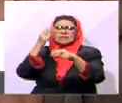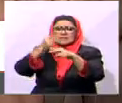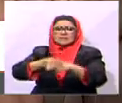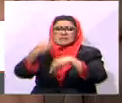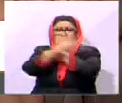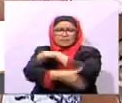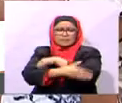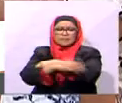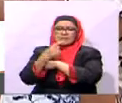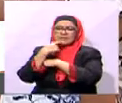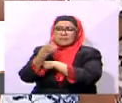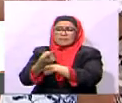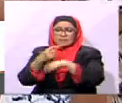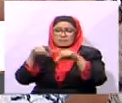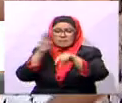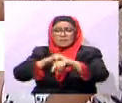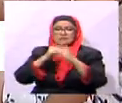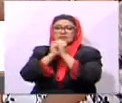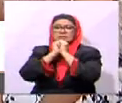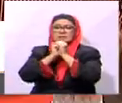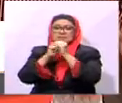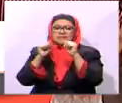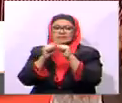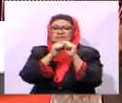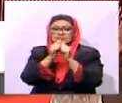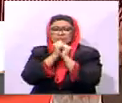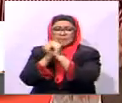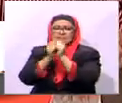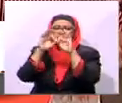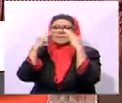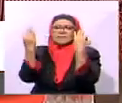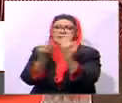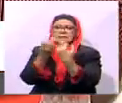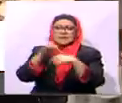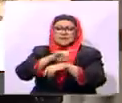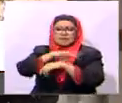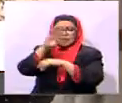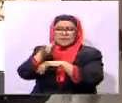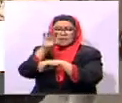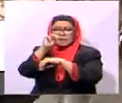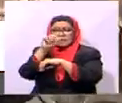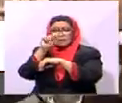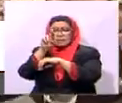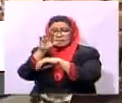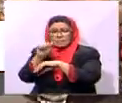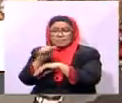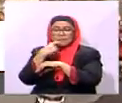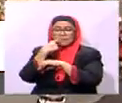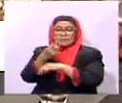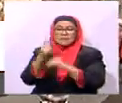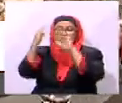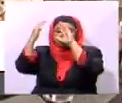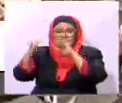sambutan tahun baru Cina bersama keluarga di kediamannya Bukit Damansara, Kuala Lumpur. Beliau turut berharap dengan persediaan cukup